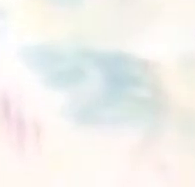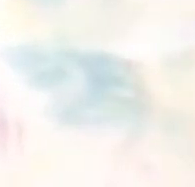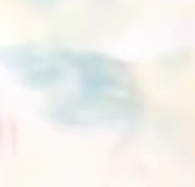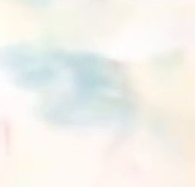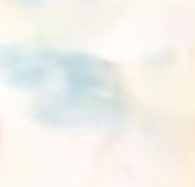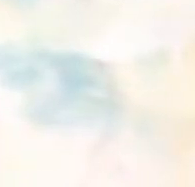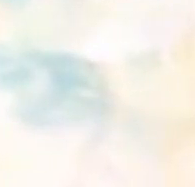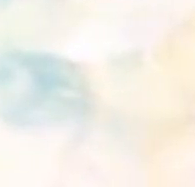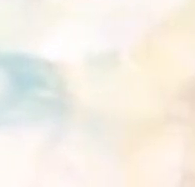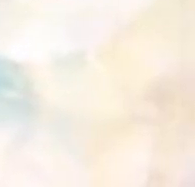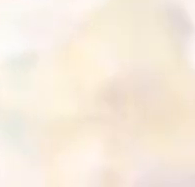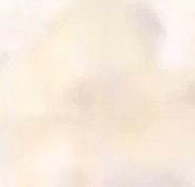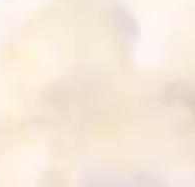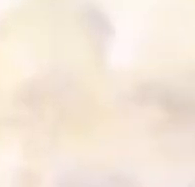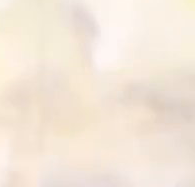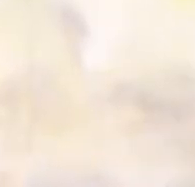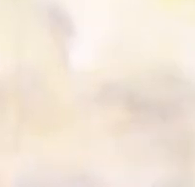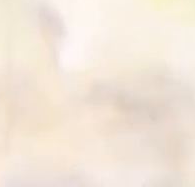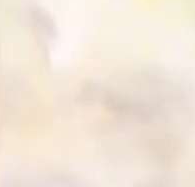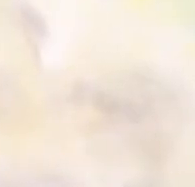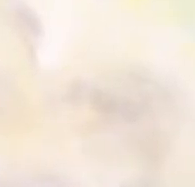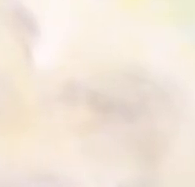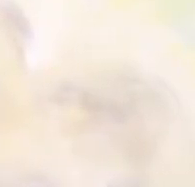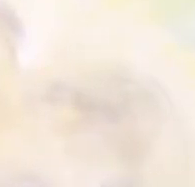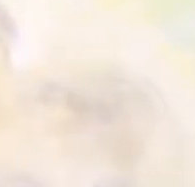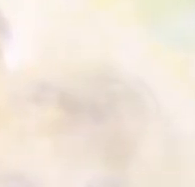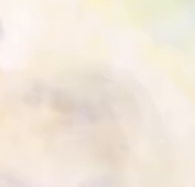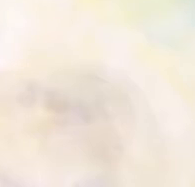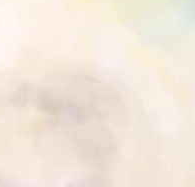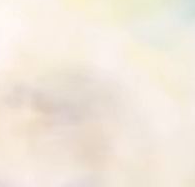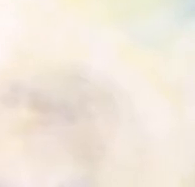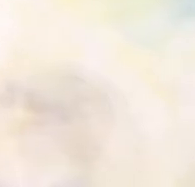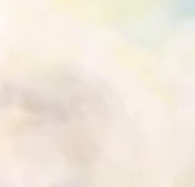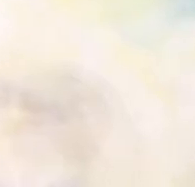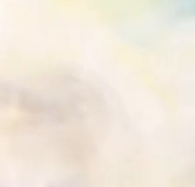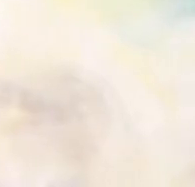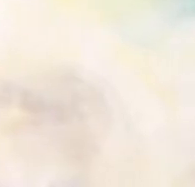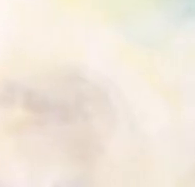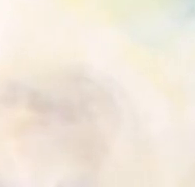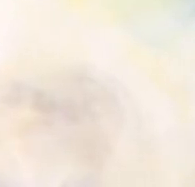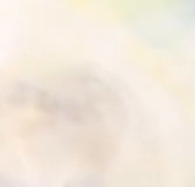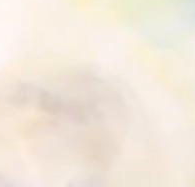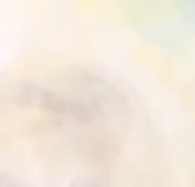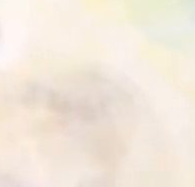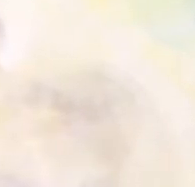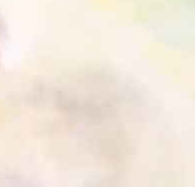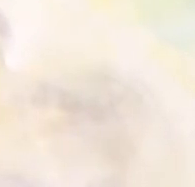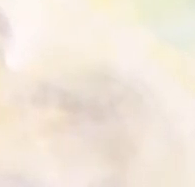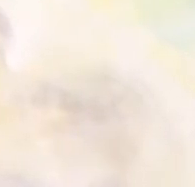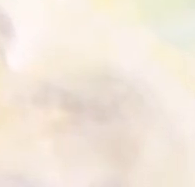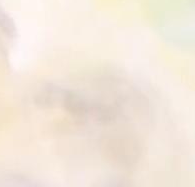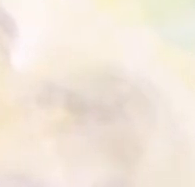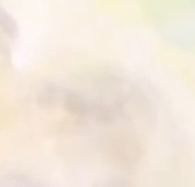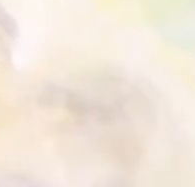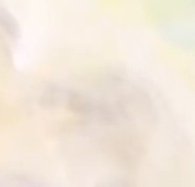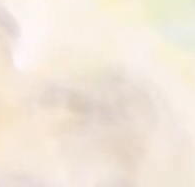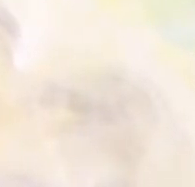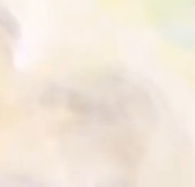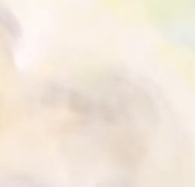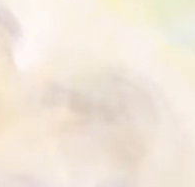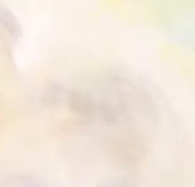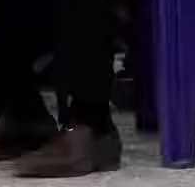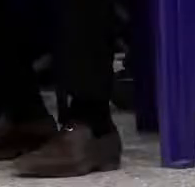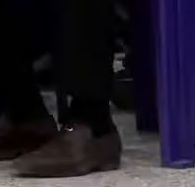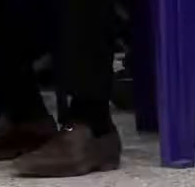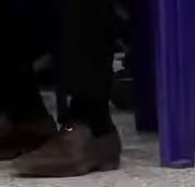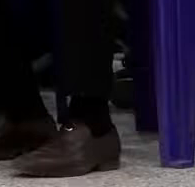Biblia inasema maneno haya. Biblia inasema hivi: "Je, hamjui ya kuwa wale